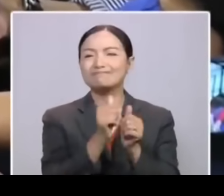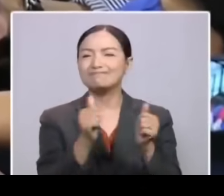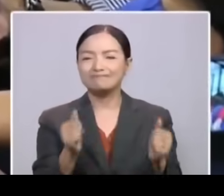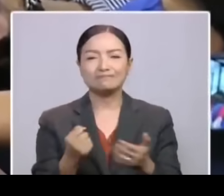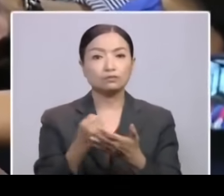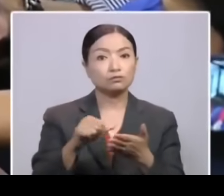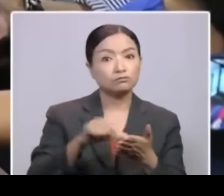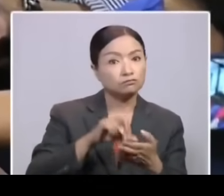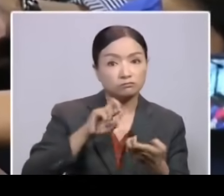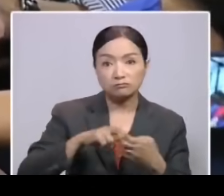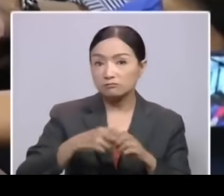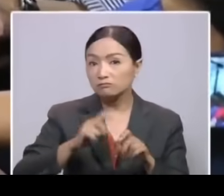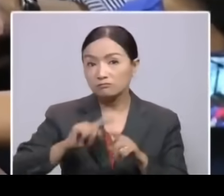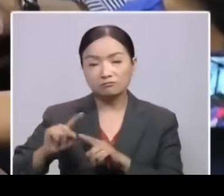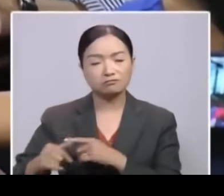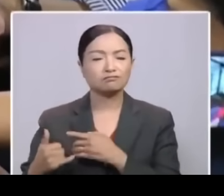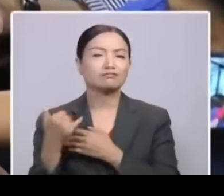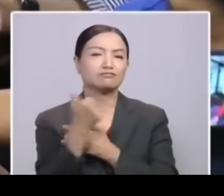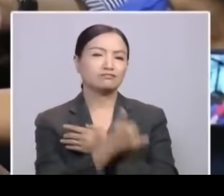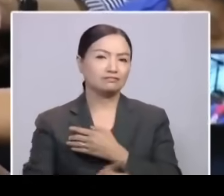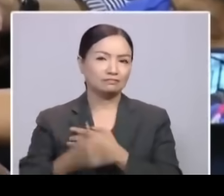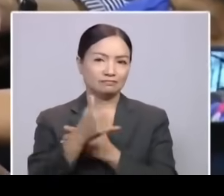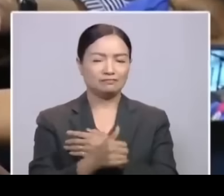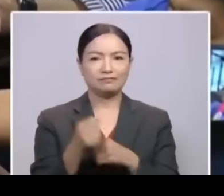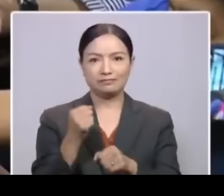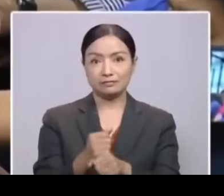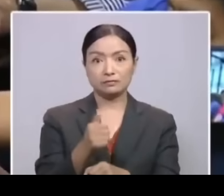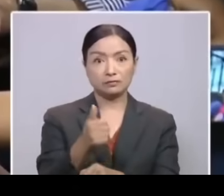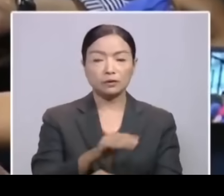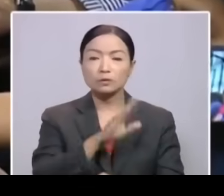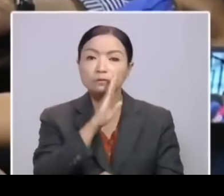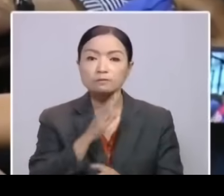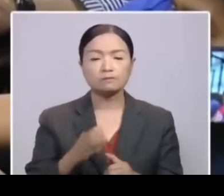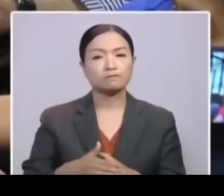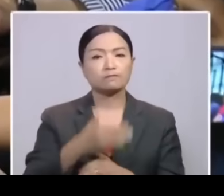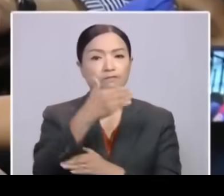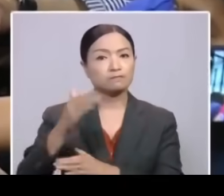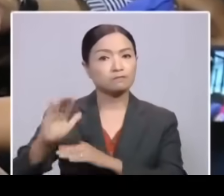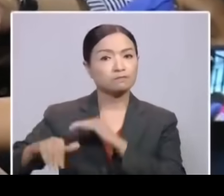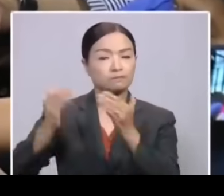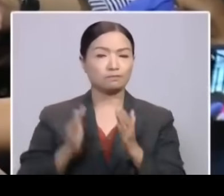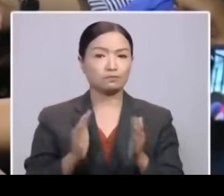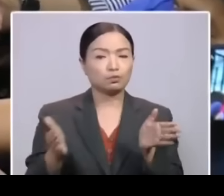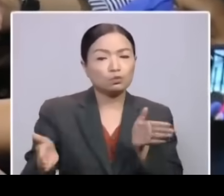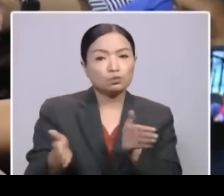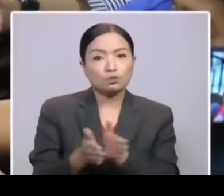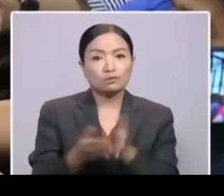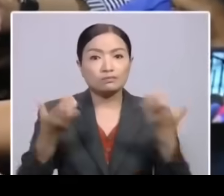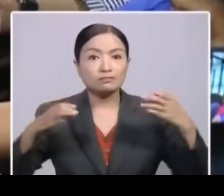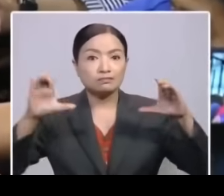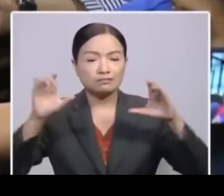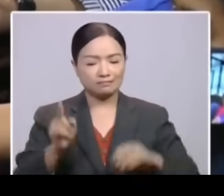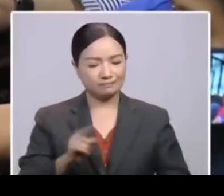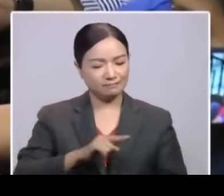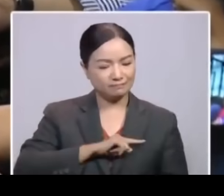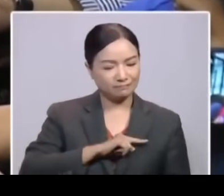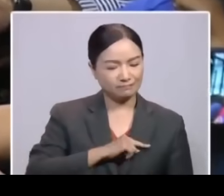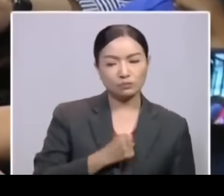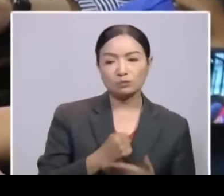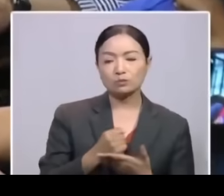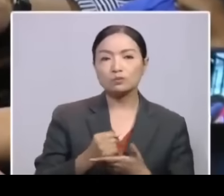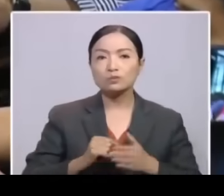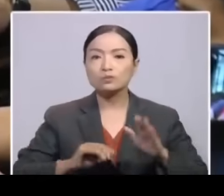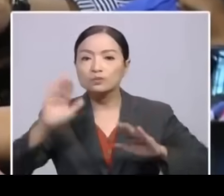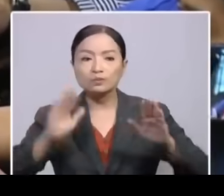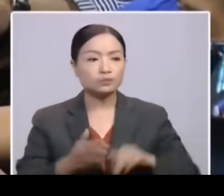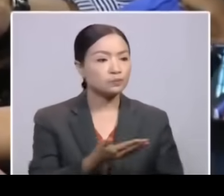การแก้ไขปัญหาให้กับประเทศด้วยนะคะและหากพรรคชาติพัฒนากล้าได้ร่วมรัฐบาลก็เป็นหน้าที่ที่จะไปช่วยหา